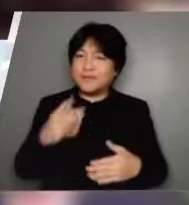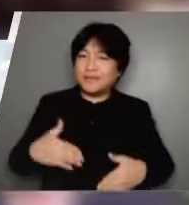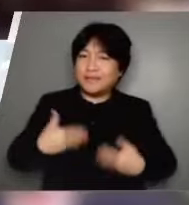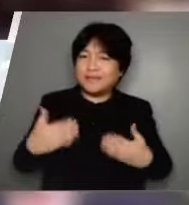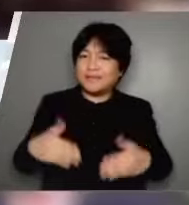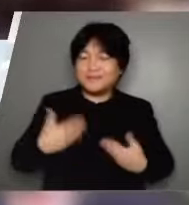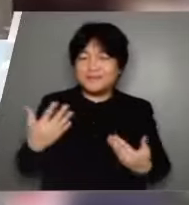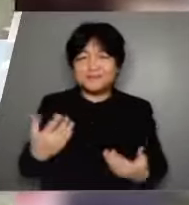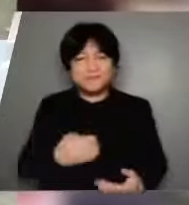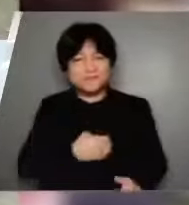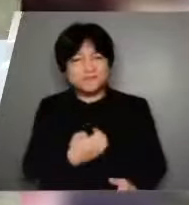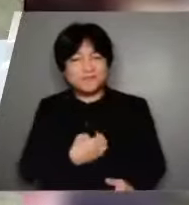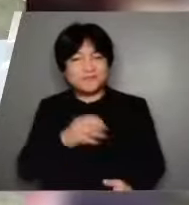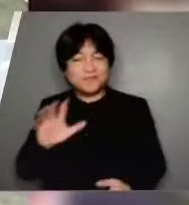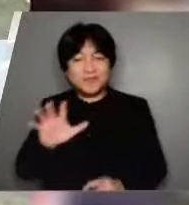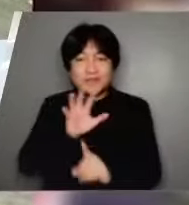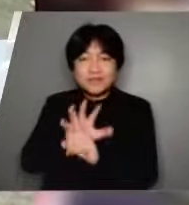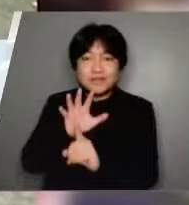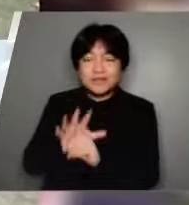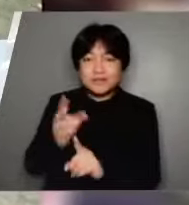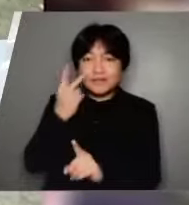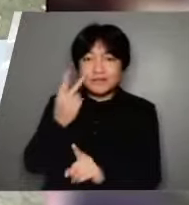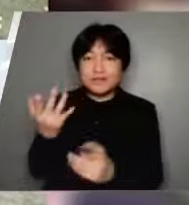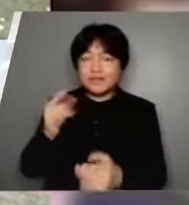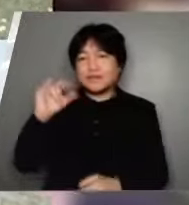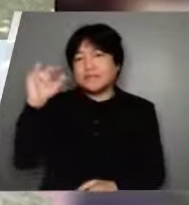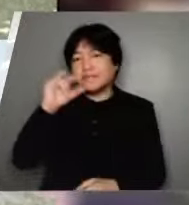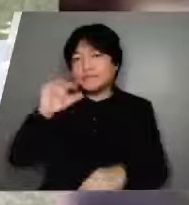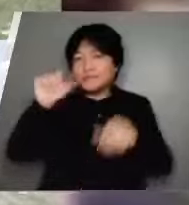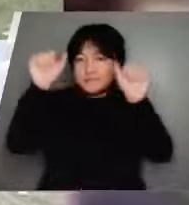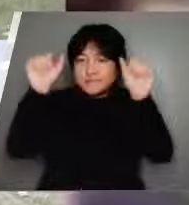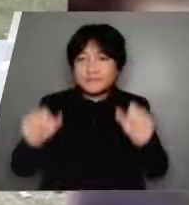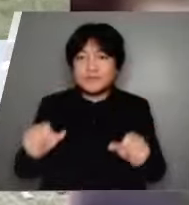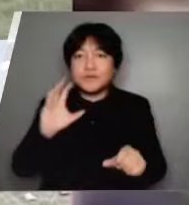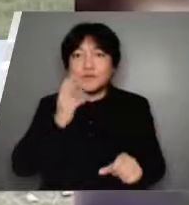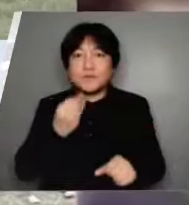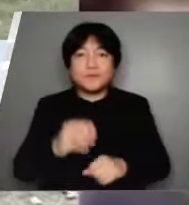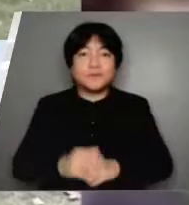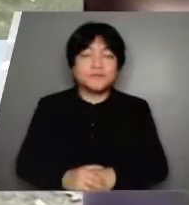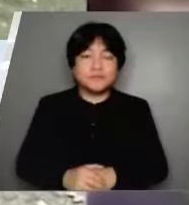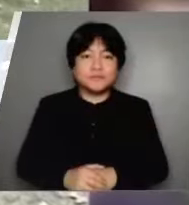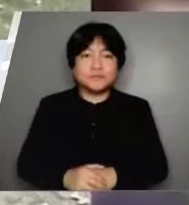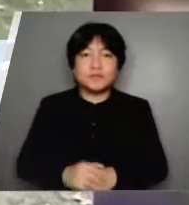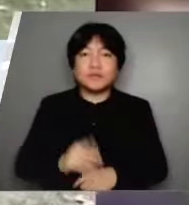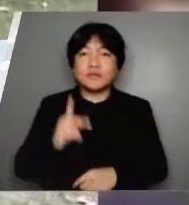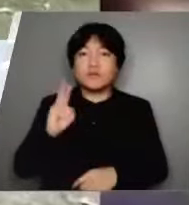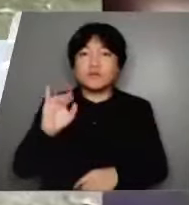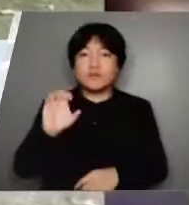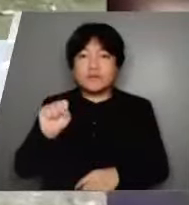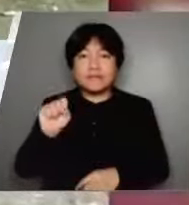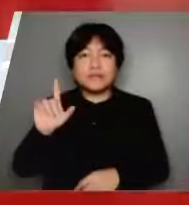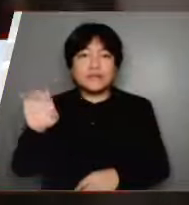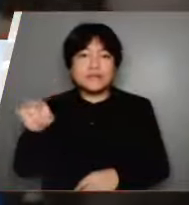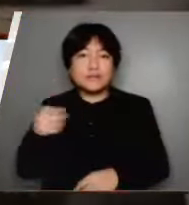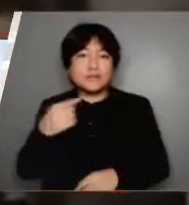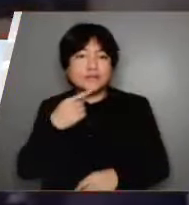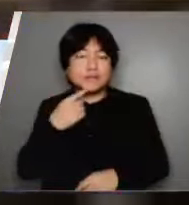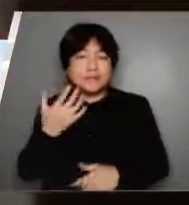tuloy ang fans sa IG picture na ipinost ni Chris Lee ng SM Entertainment.